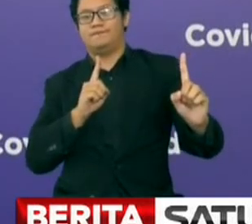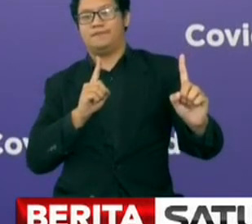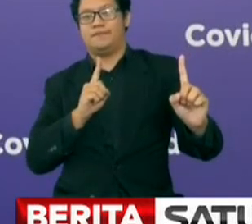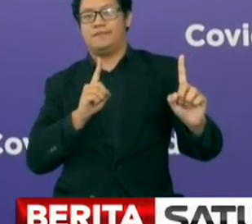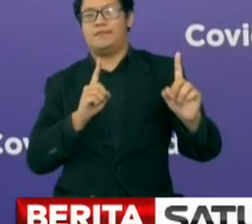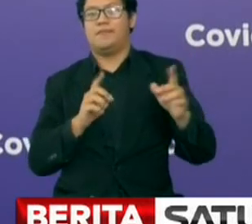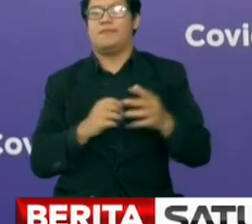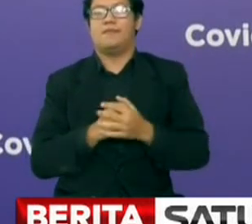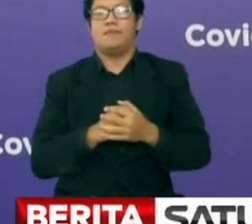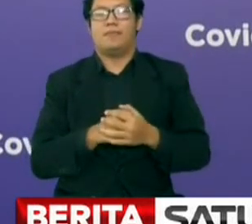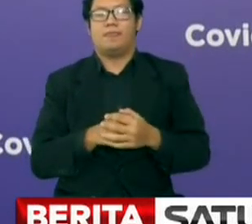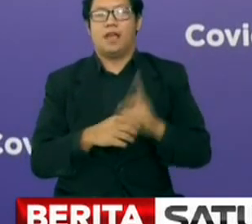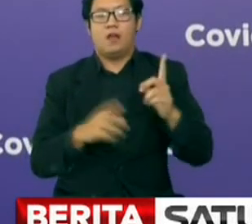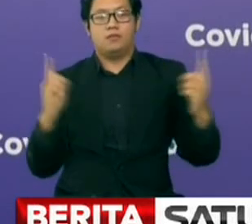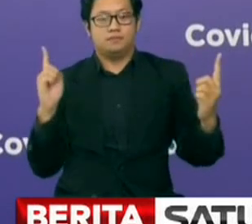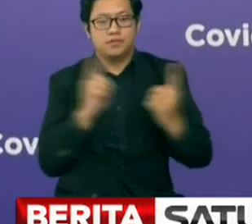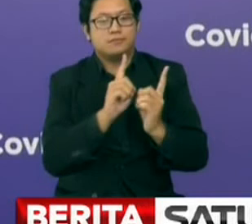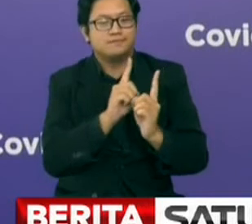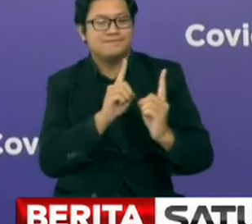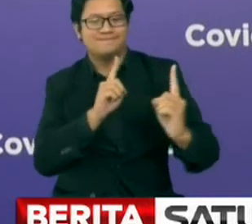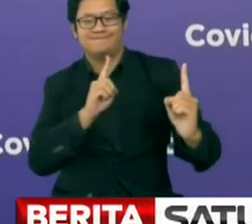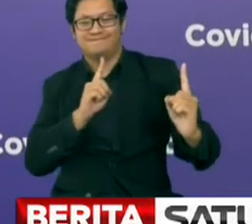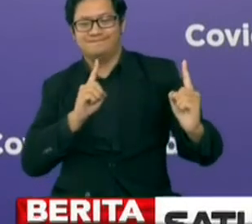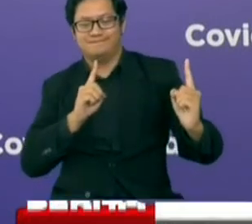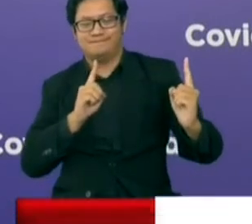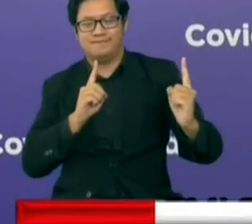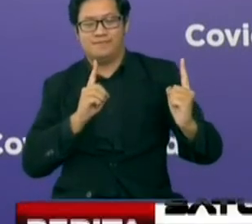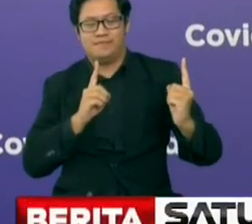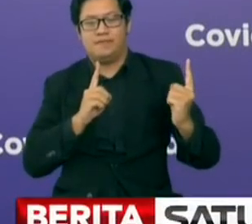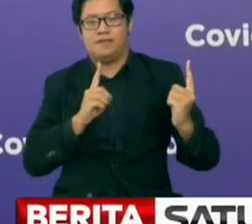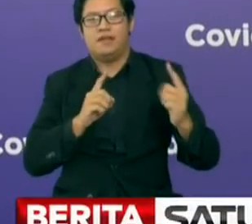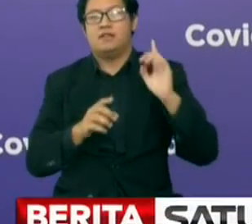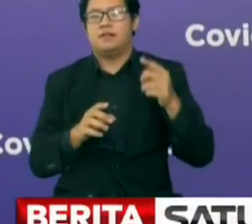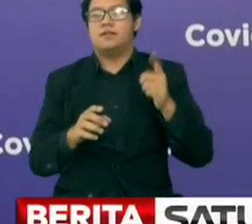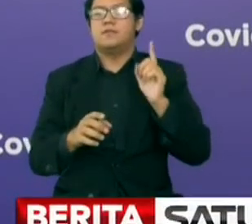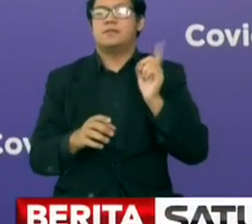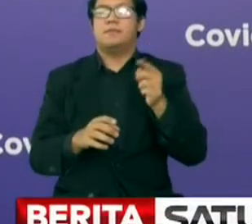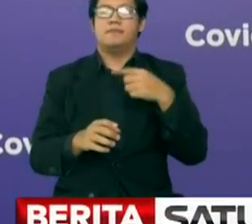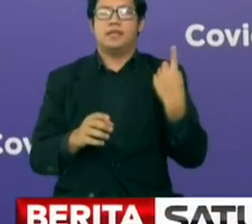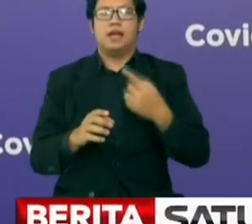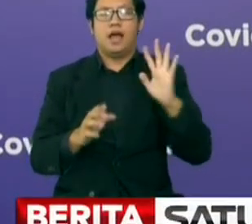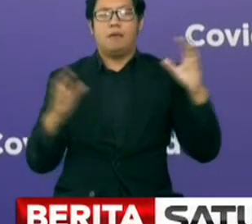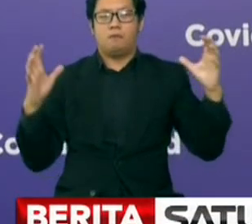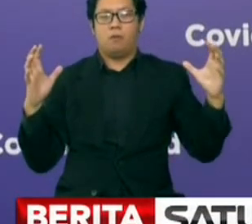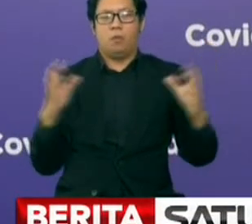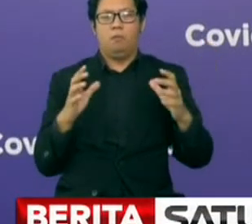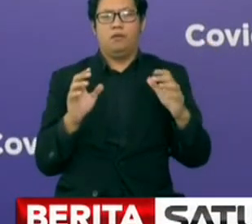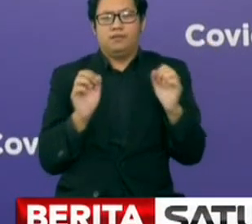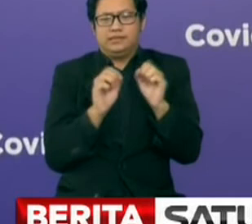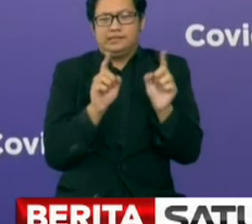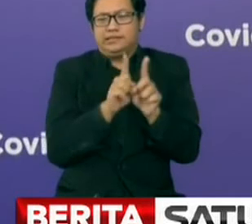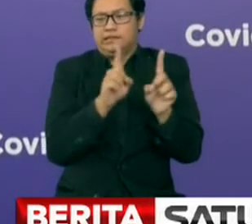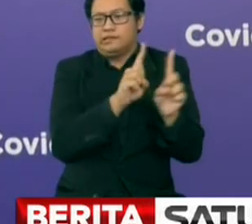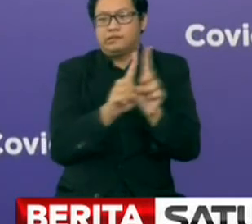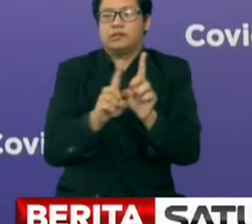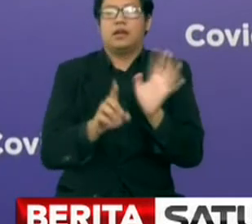kontak sosial ini menjadi penting agar kita tidak berkumpul berdekatan kalau